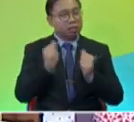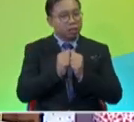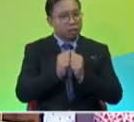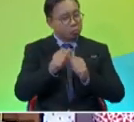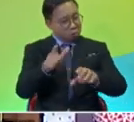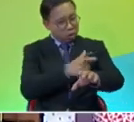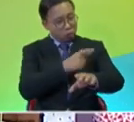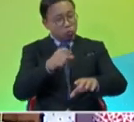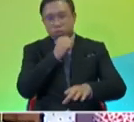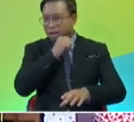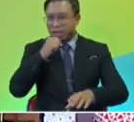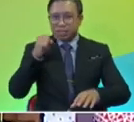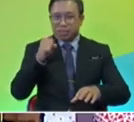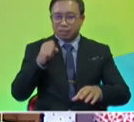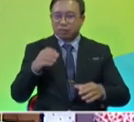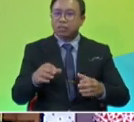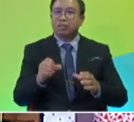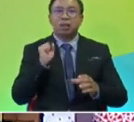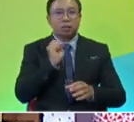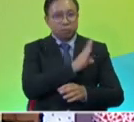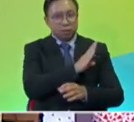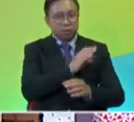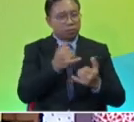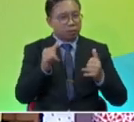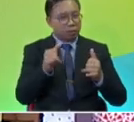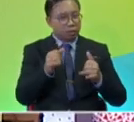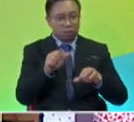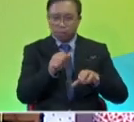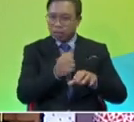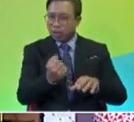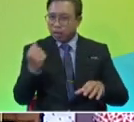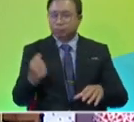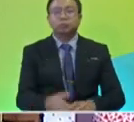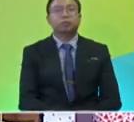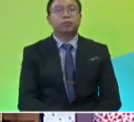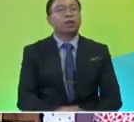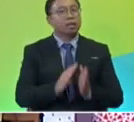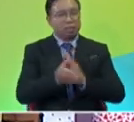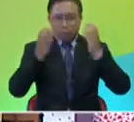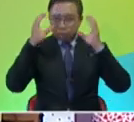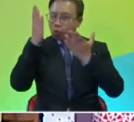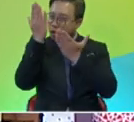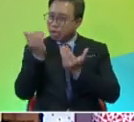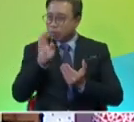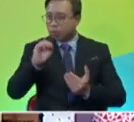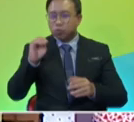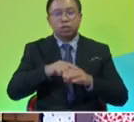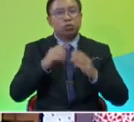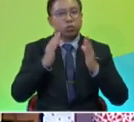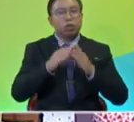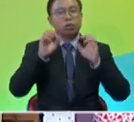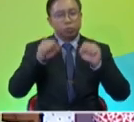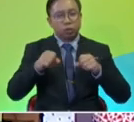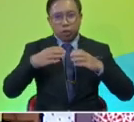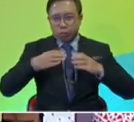maknanya kita menyanyi sambil bermain alat perkusi dan juga alat improvisasi jadi Cikgu harap anak-anak murid kat rumah sana boleh